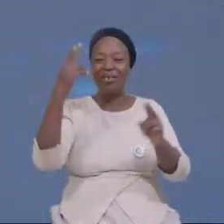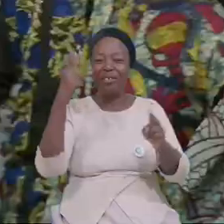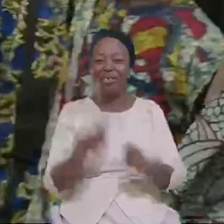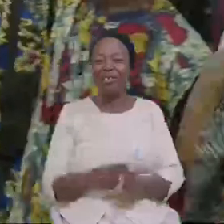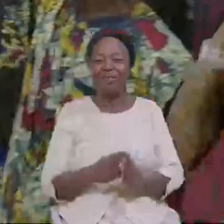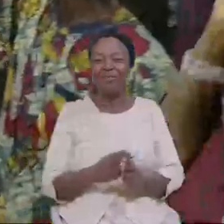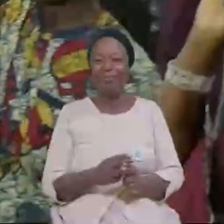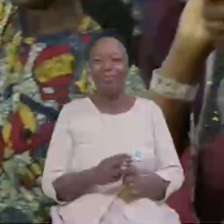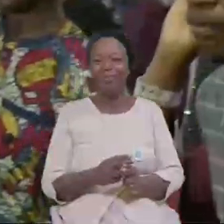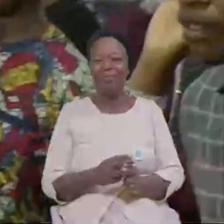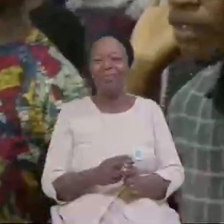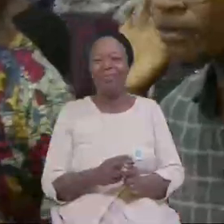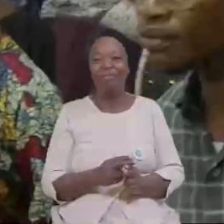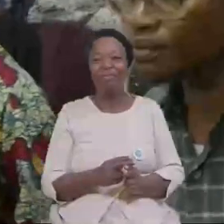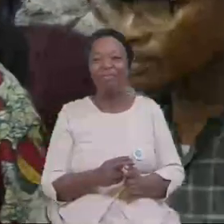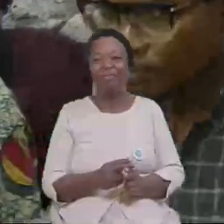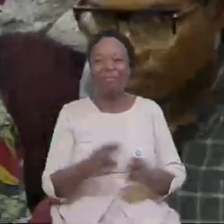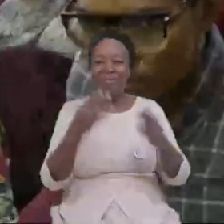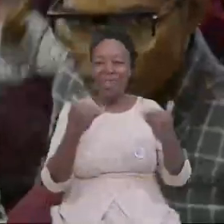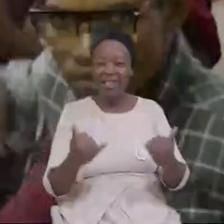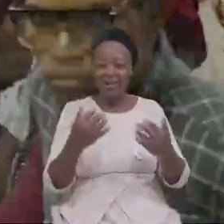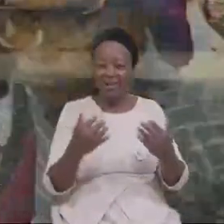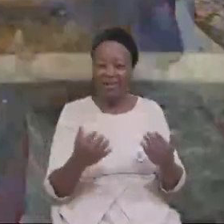Jésus. Maintenant, ce soir,